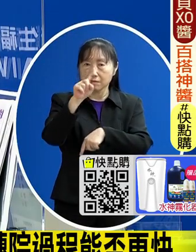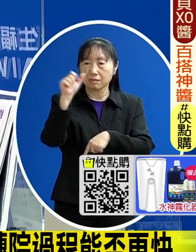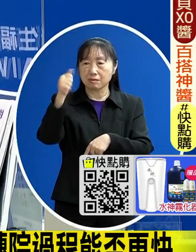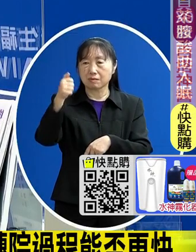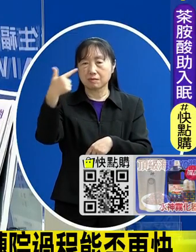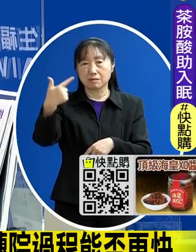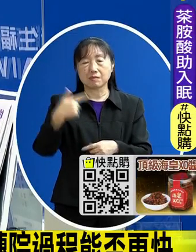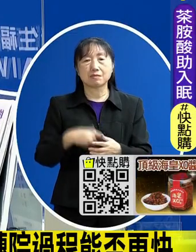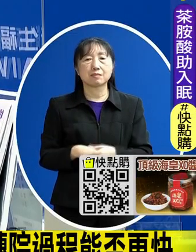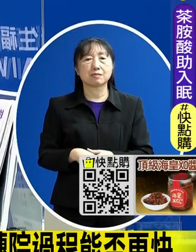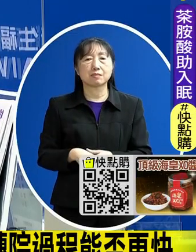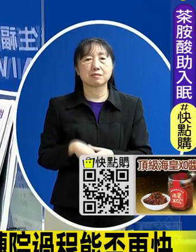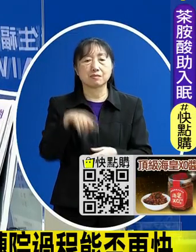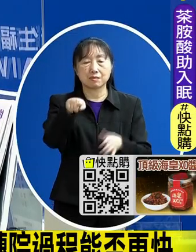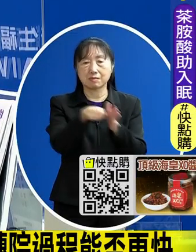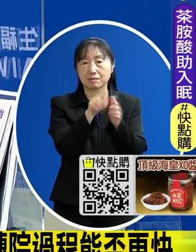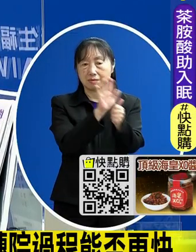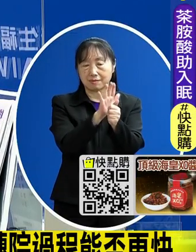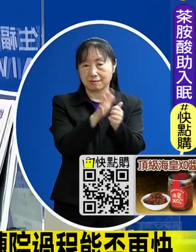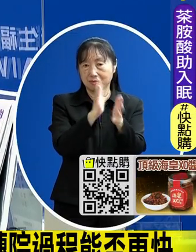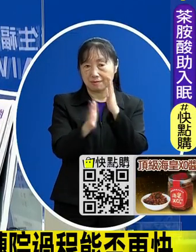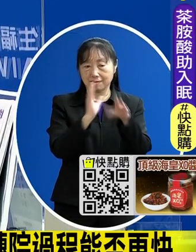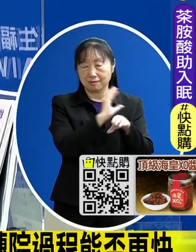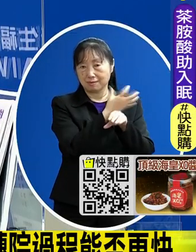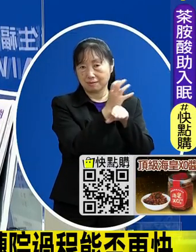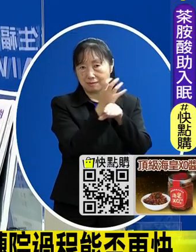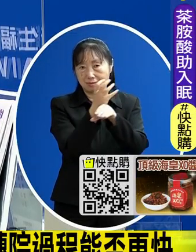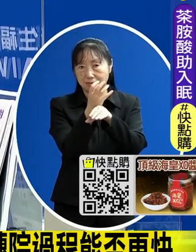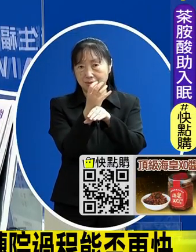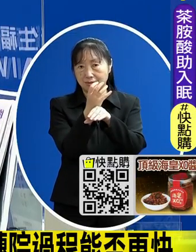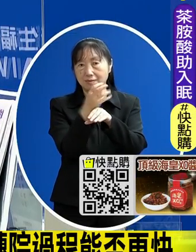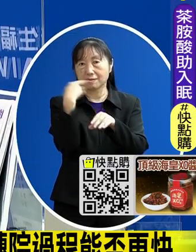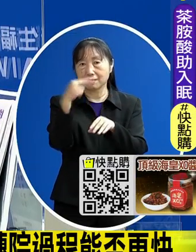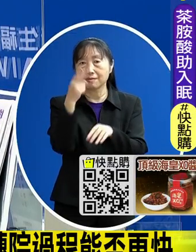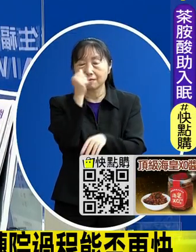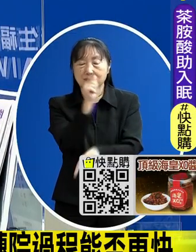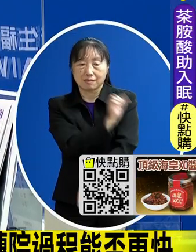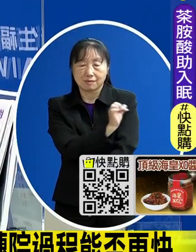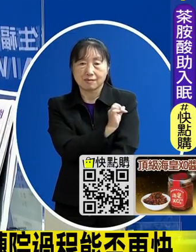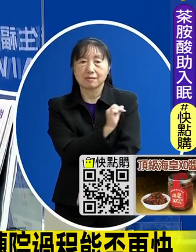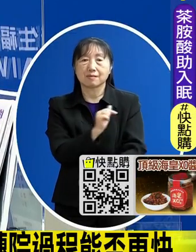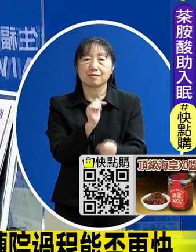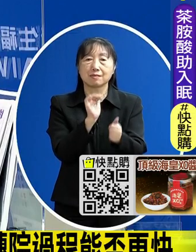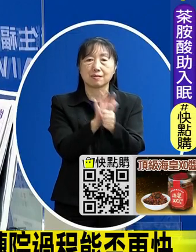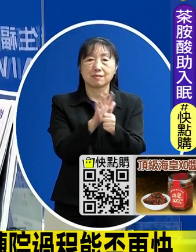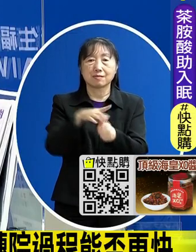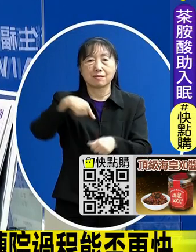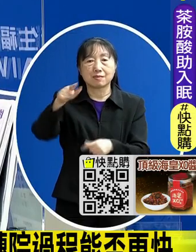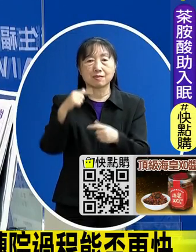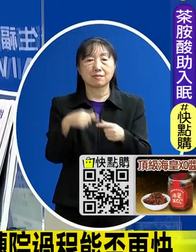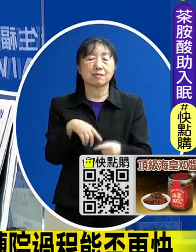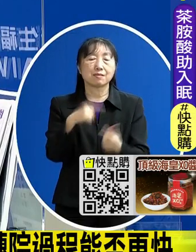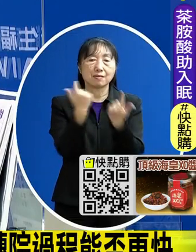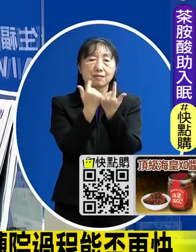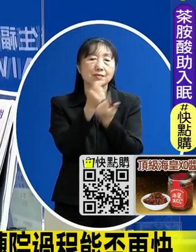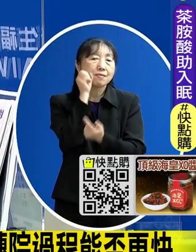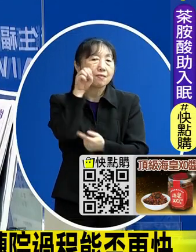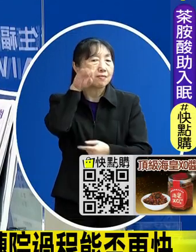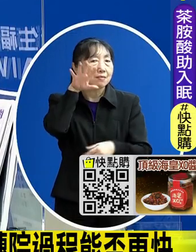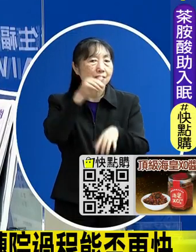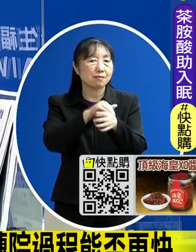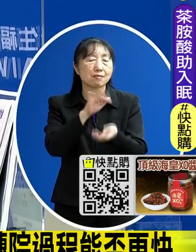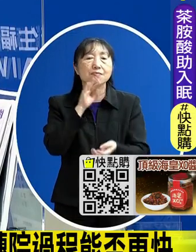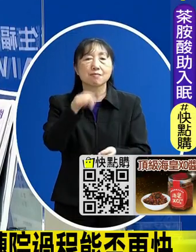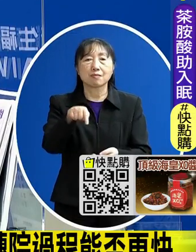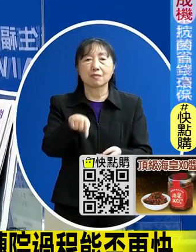的时候，来开始安排这个救护车跟特别的护理师转到北荣。那其实中间都一直